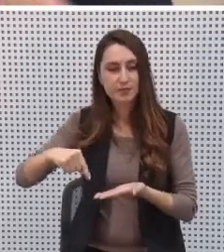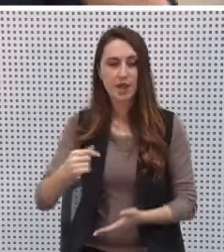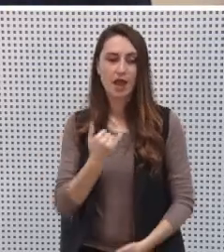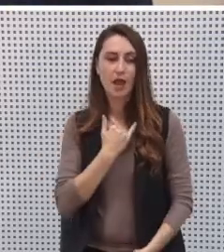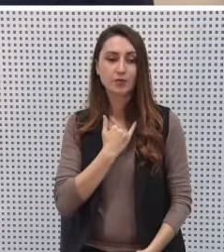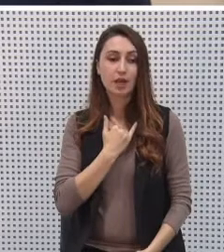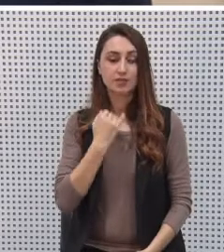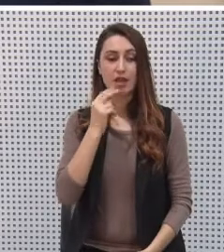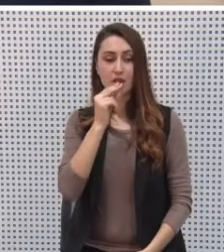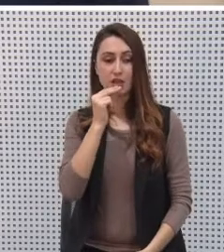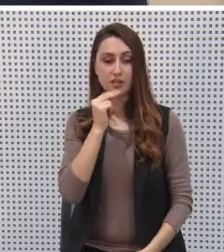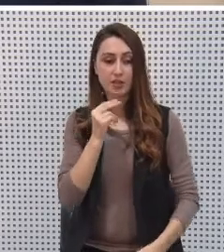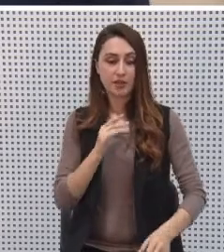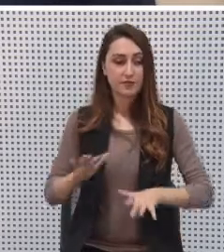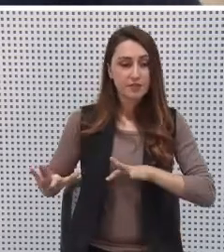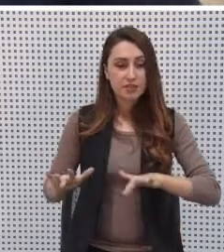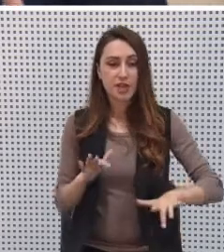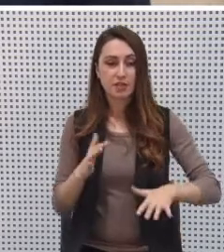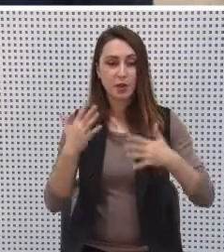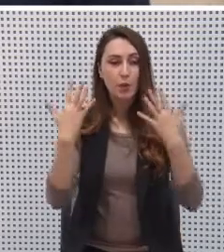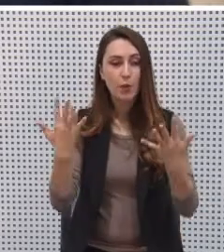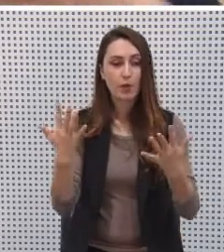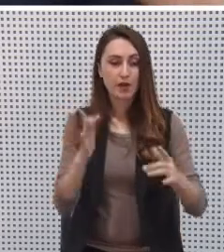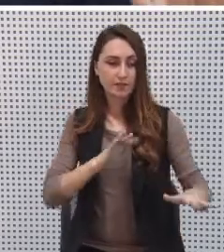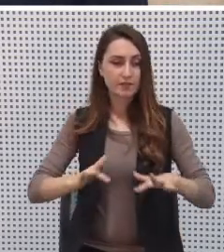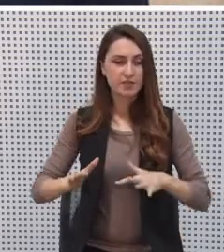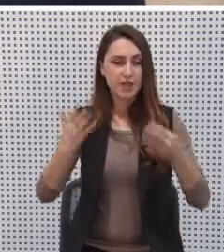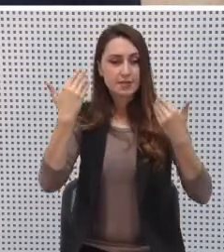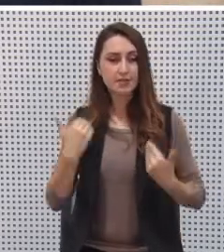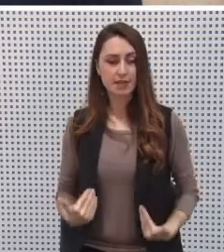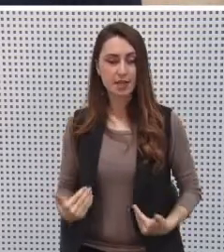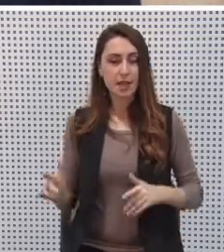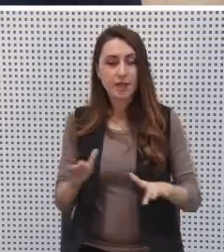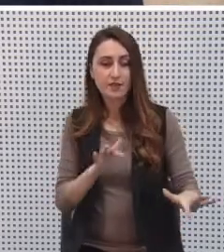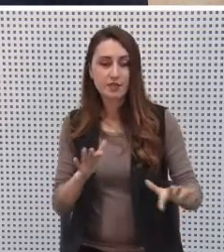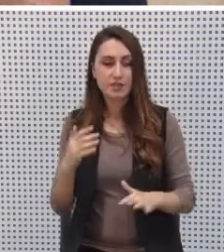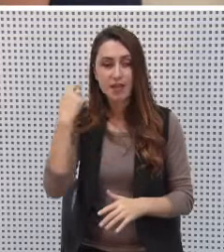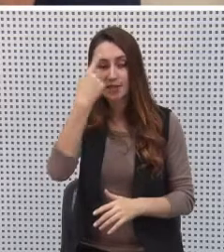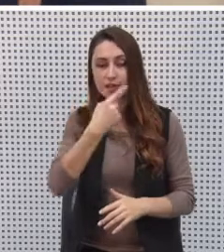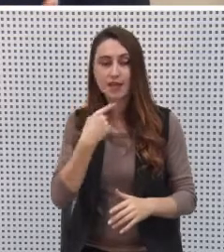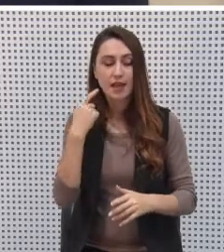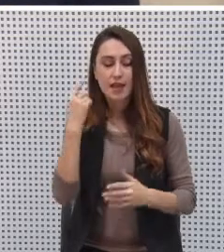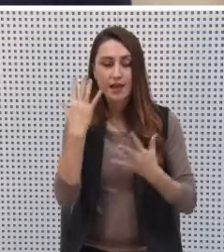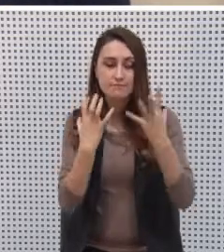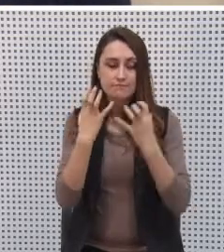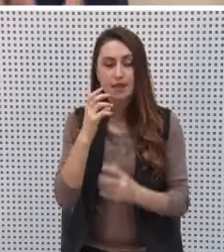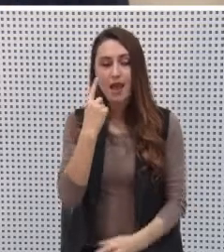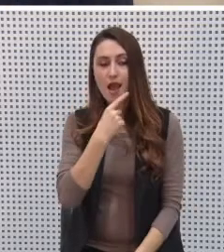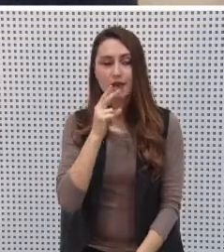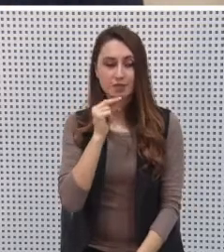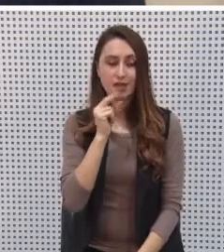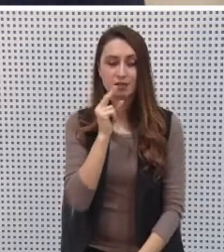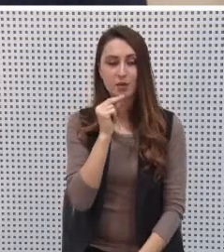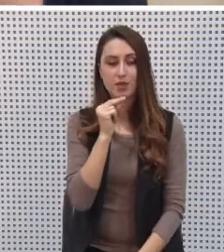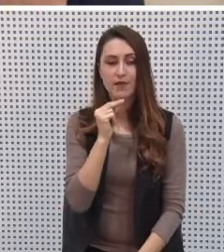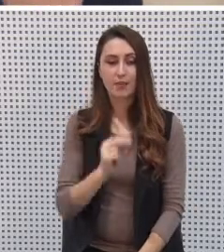еще речь в движении, понимаете? В движении рук, в движении тела, в движении вот нашей вот артикуляционного